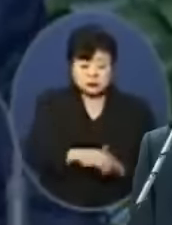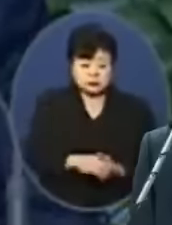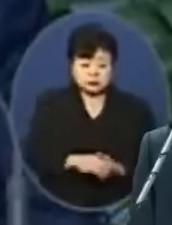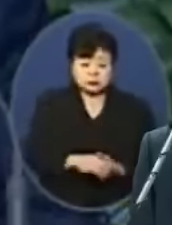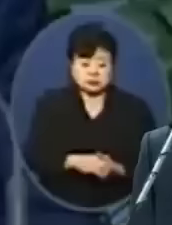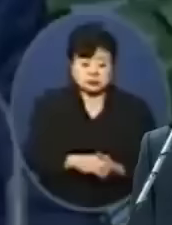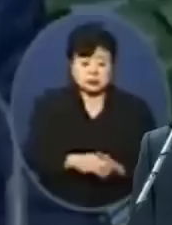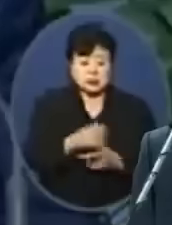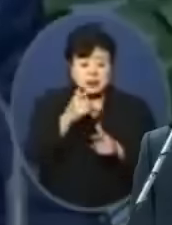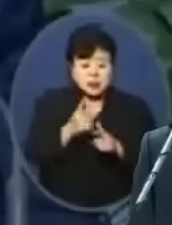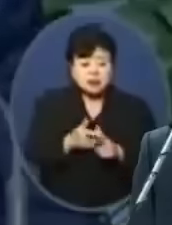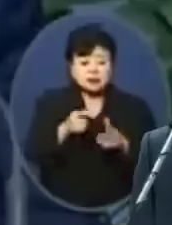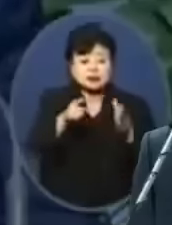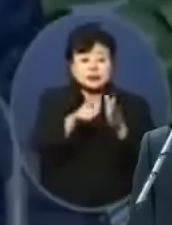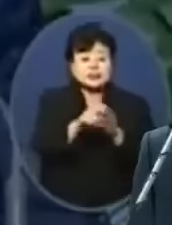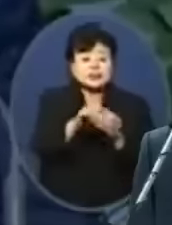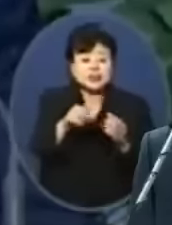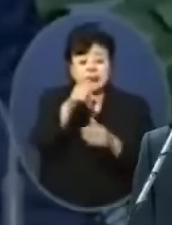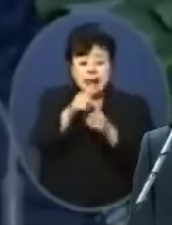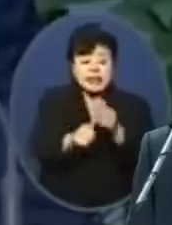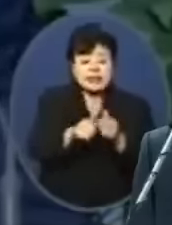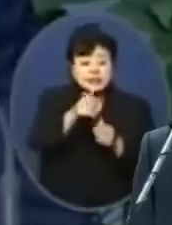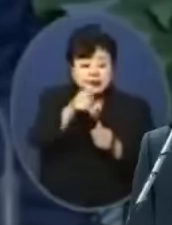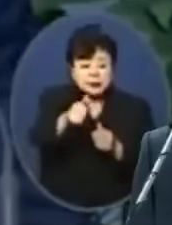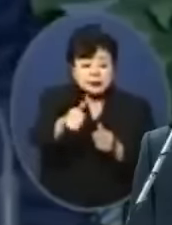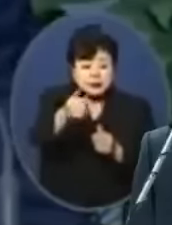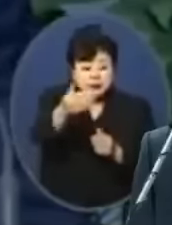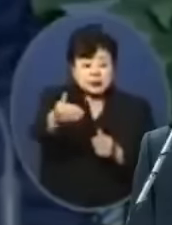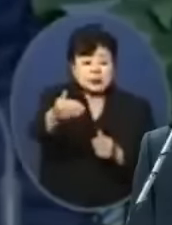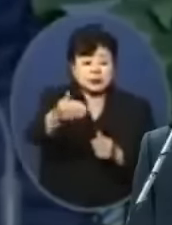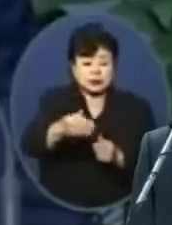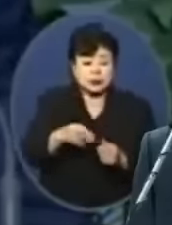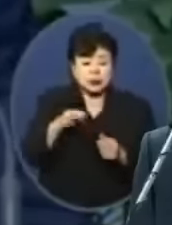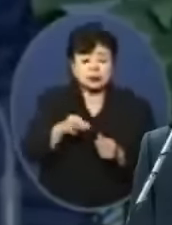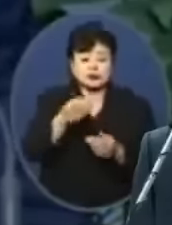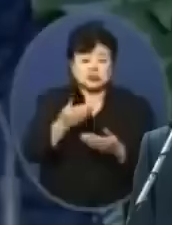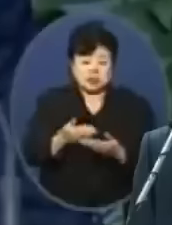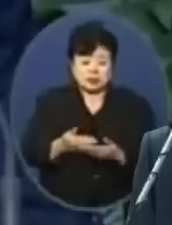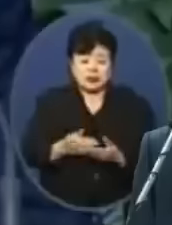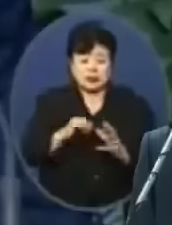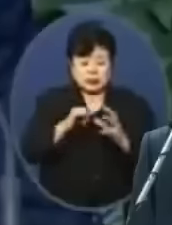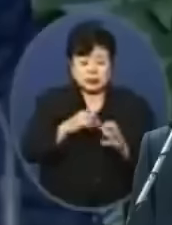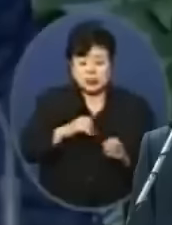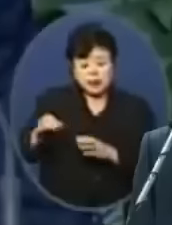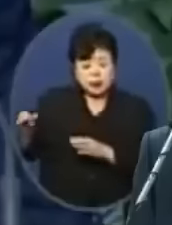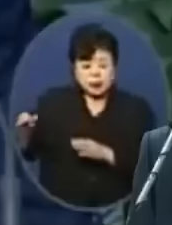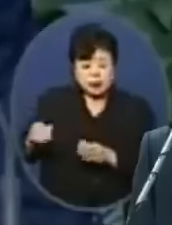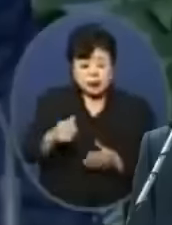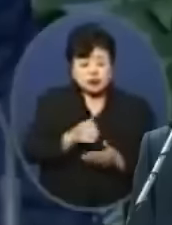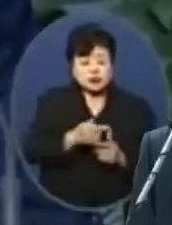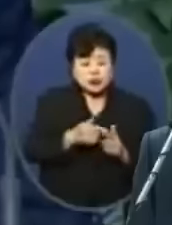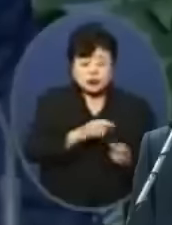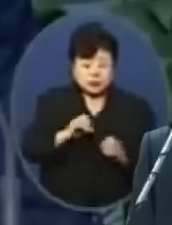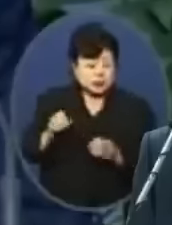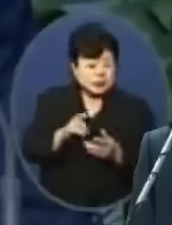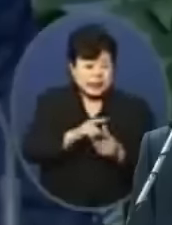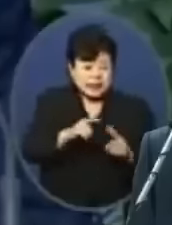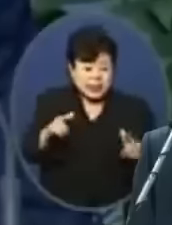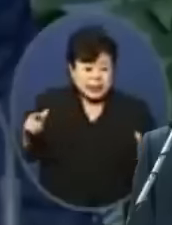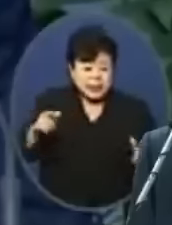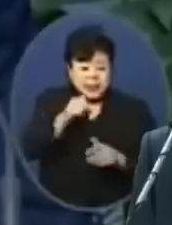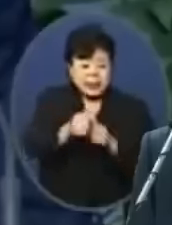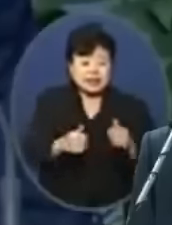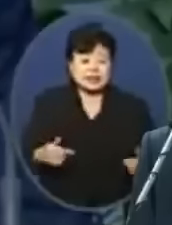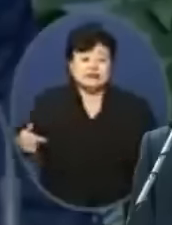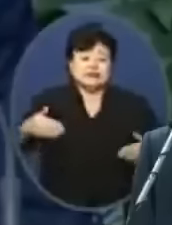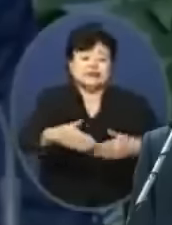모르겠습니다만 예수 믿는 사람은 하나님이 여러분을 부르시기 때문에 온 세상 날벼려도 주 예수 안 버림으로